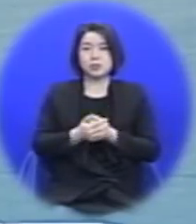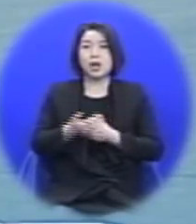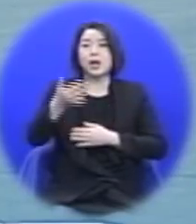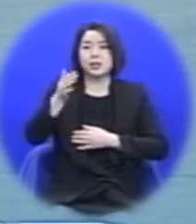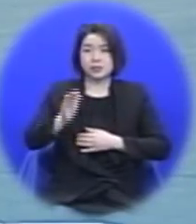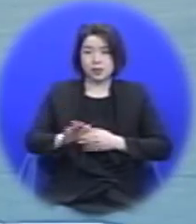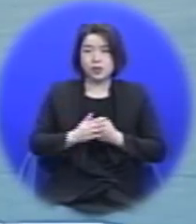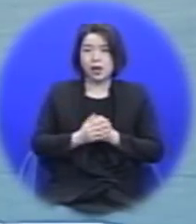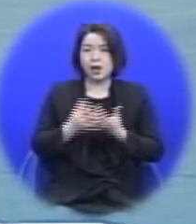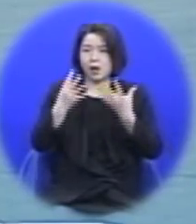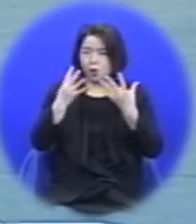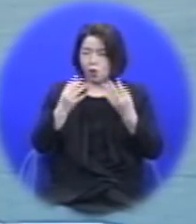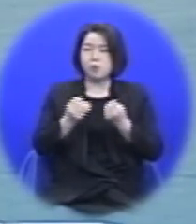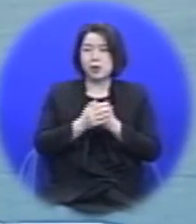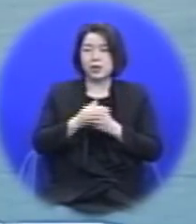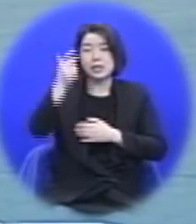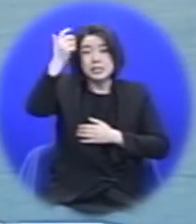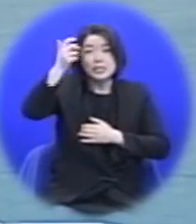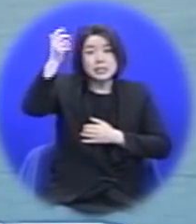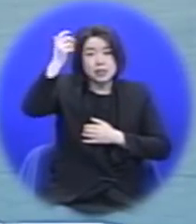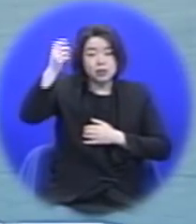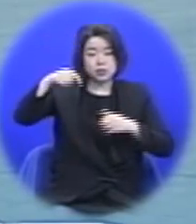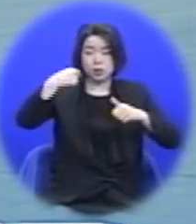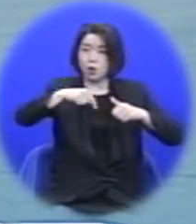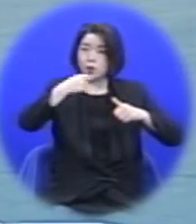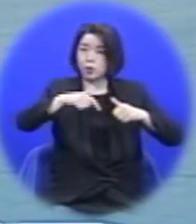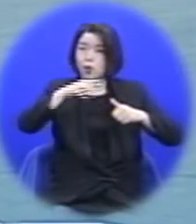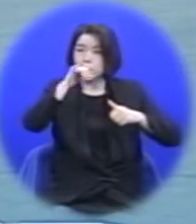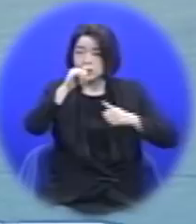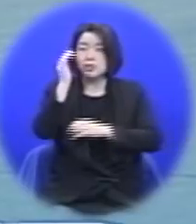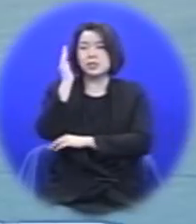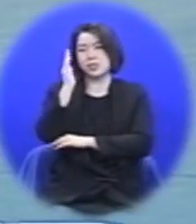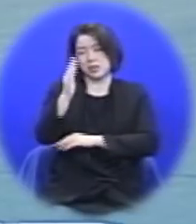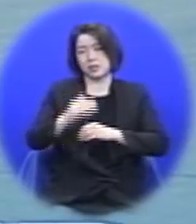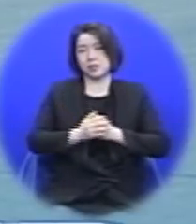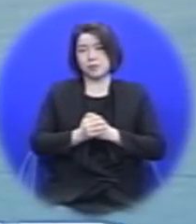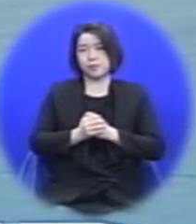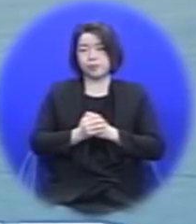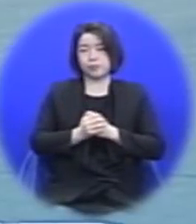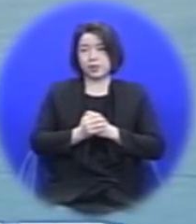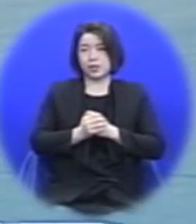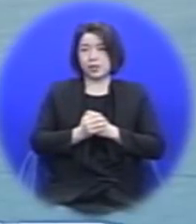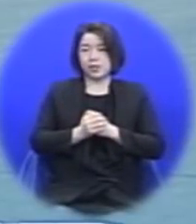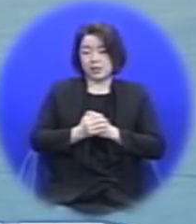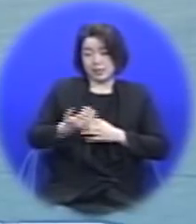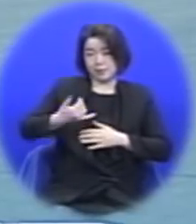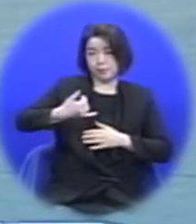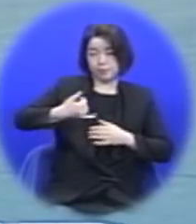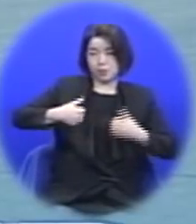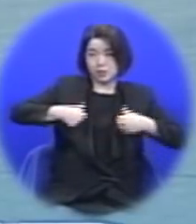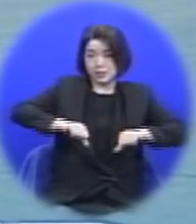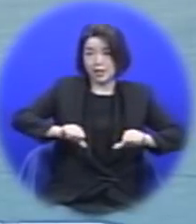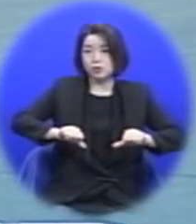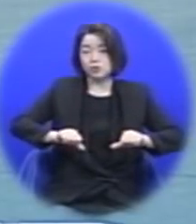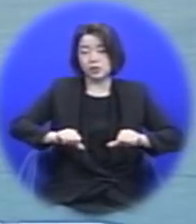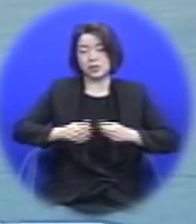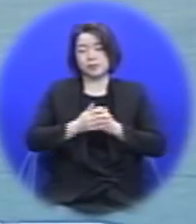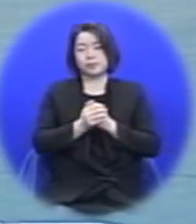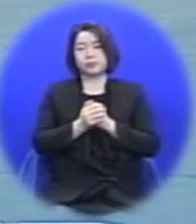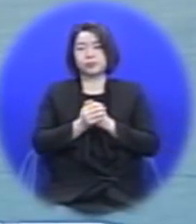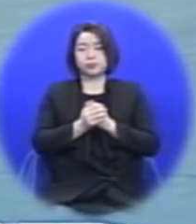그러나 얼마나 영적인 교훈이 있는 이야기인지요. 쌍둥이 형제가 있었는데 형은 아주